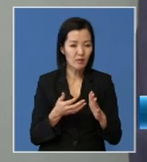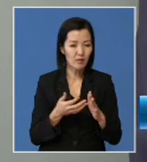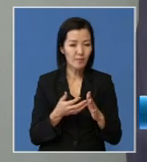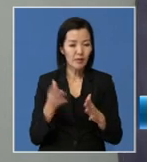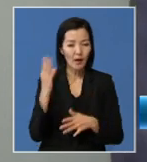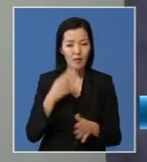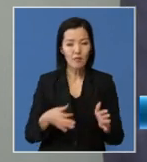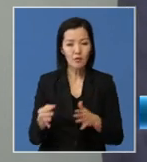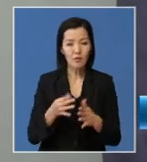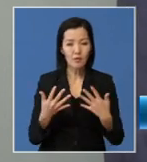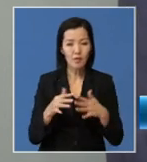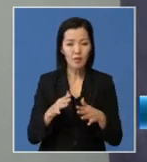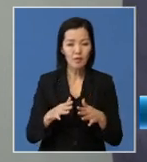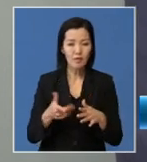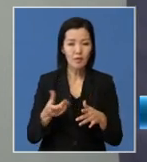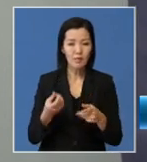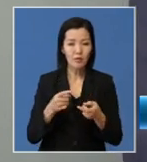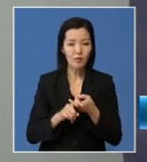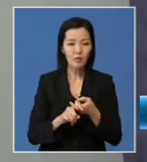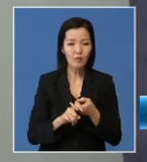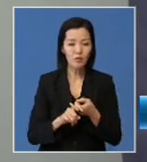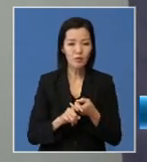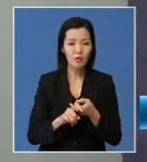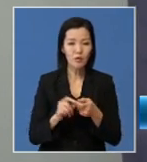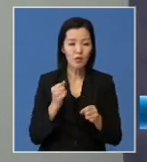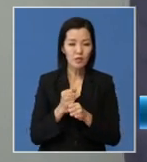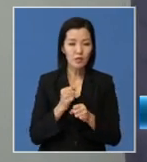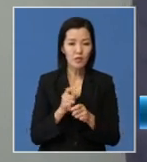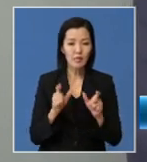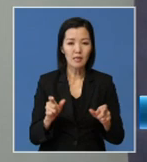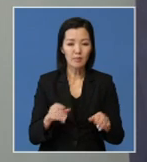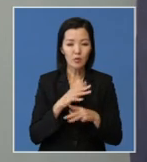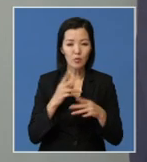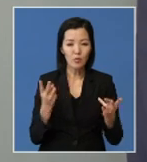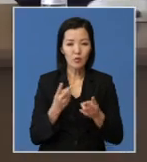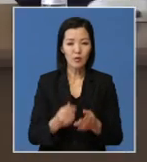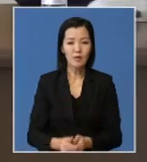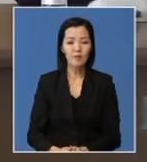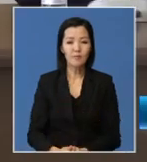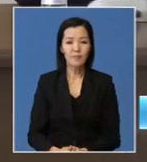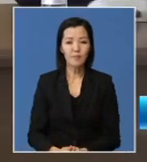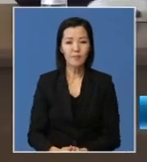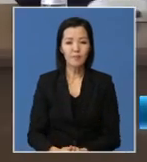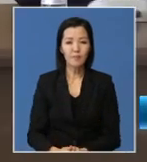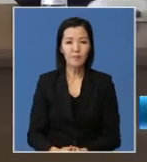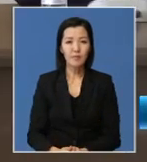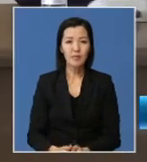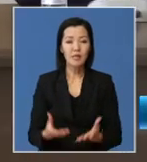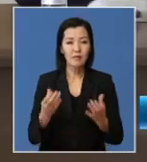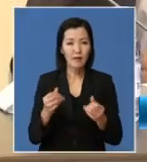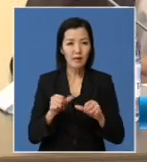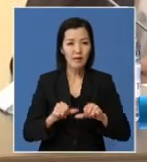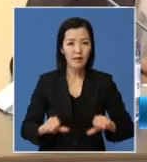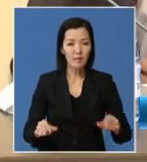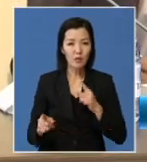Алматы облысының елді мекендерін газдандыру үшін оны жасайтын азаматтар көбею керек, инвесторлар көбею керек. Сонымен қатар